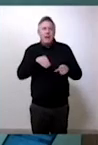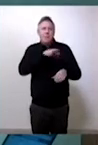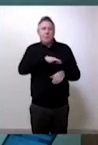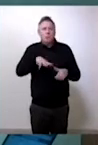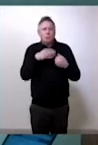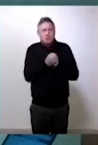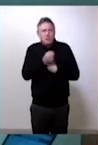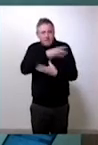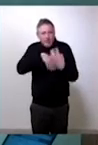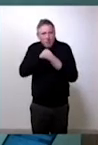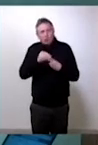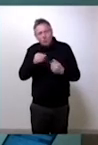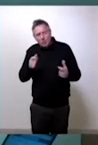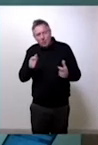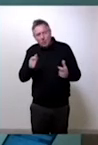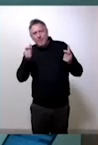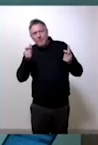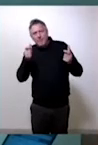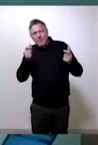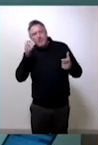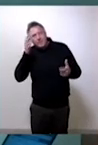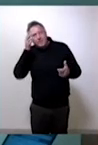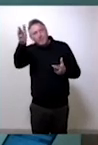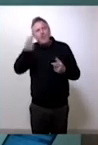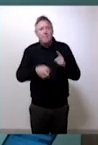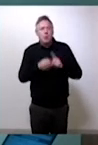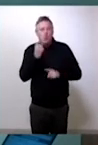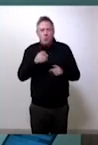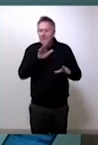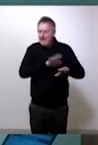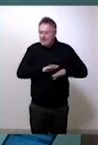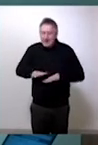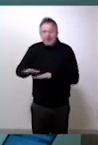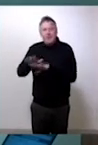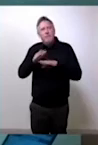ces quartiers restent mixtes.